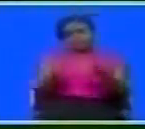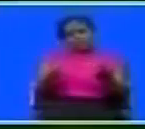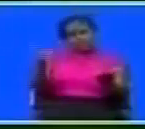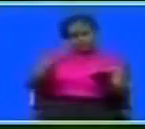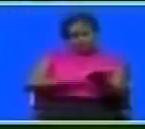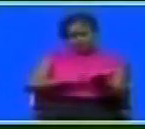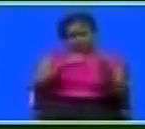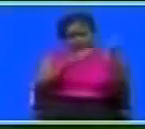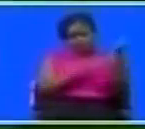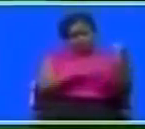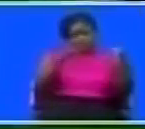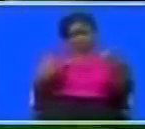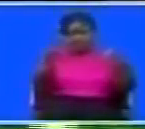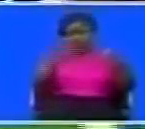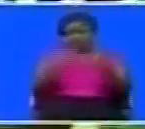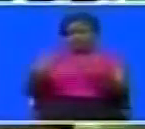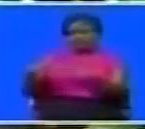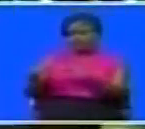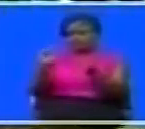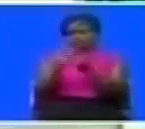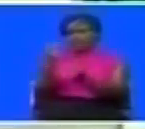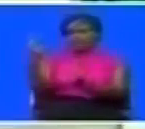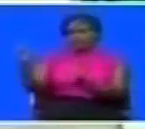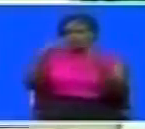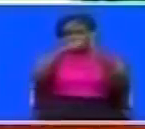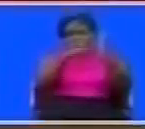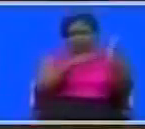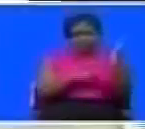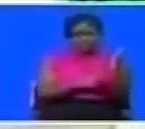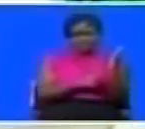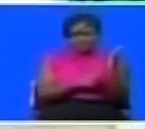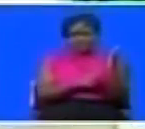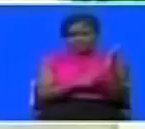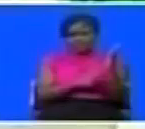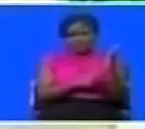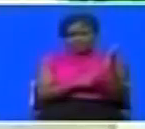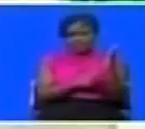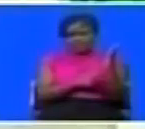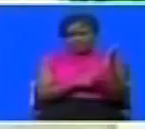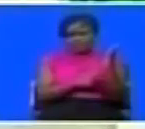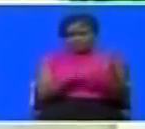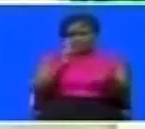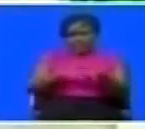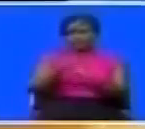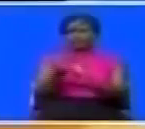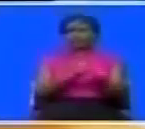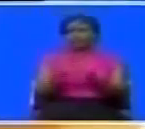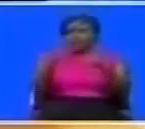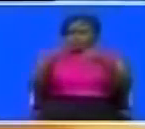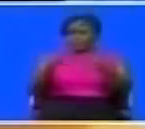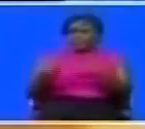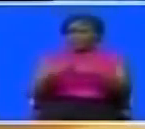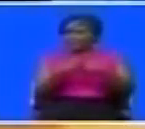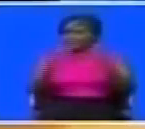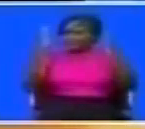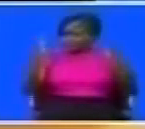alama 78 huku akipoteza alama 12 tu kutoa asilimia kwa 100 katika michuano hiyo. Hata hivyo, changamoto